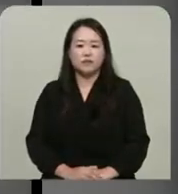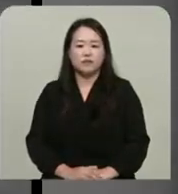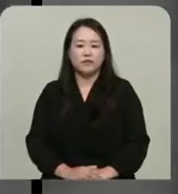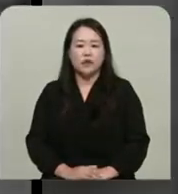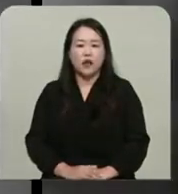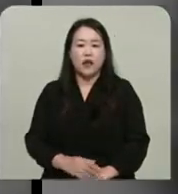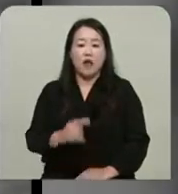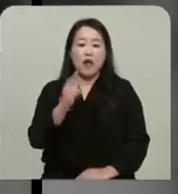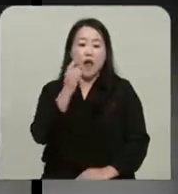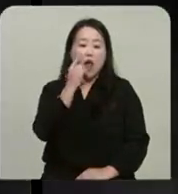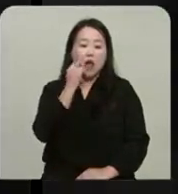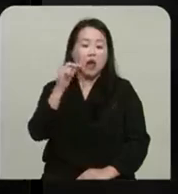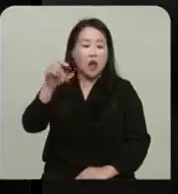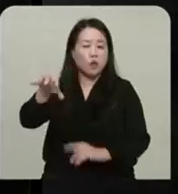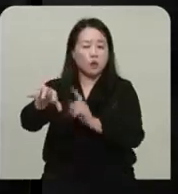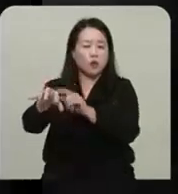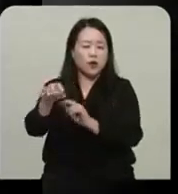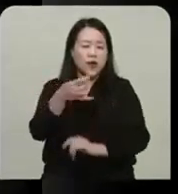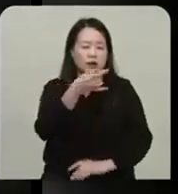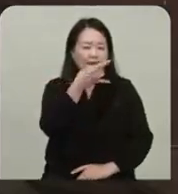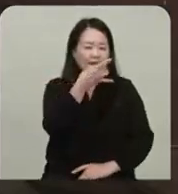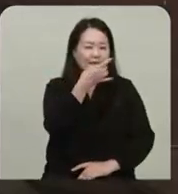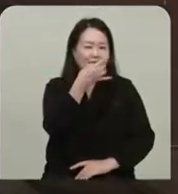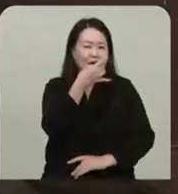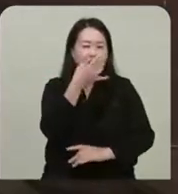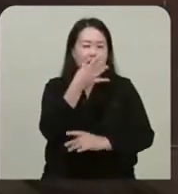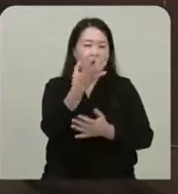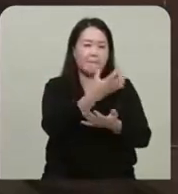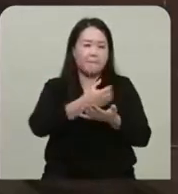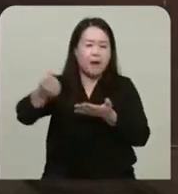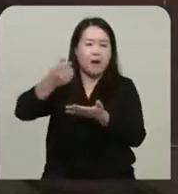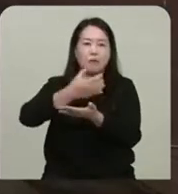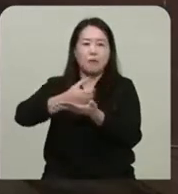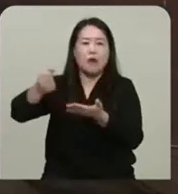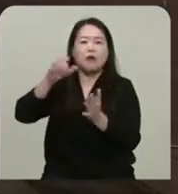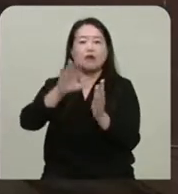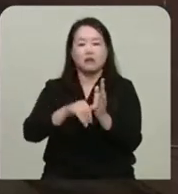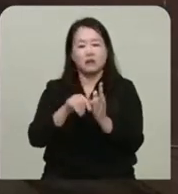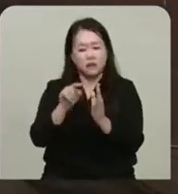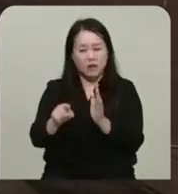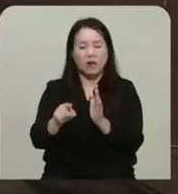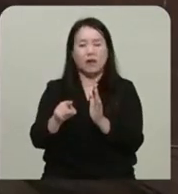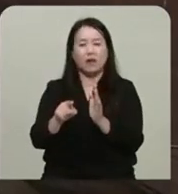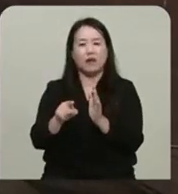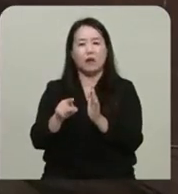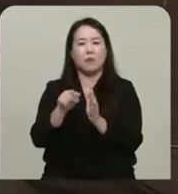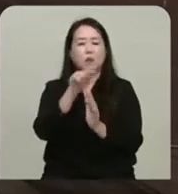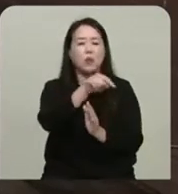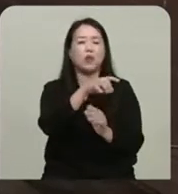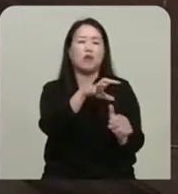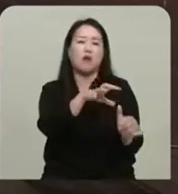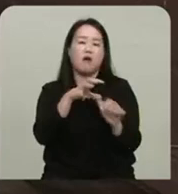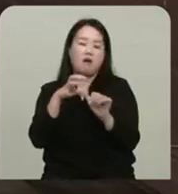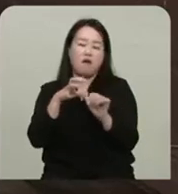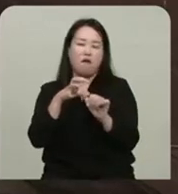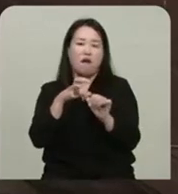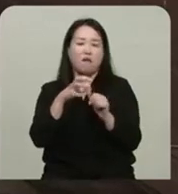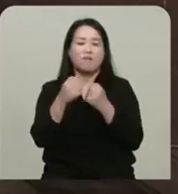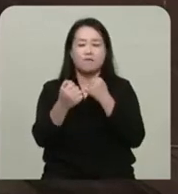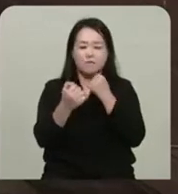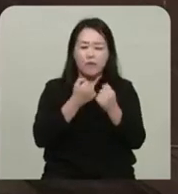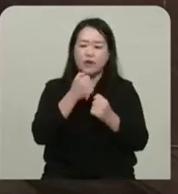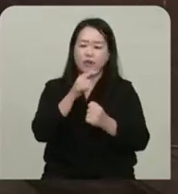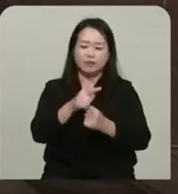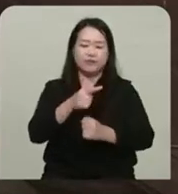일본으로 많은 양의 쌀이 수탈될 때의 그런 시설물이지만 그러나 그걸 극복하여